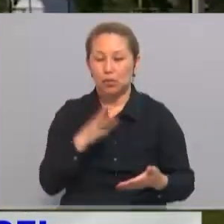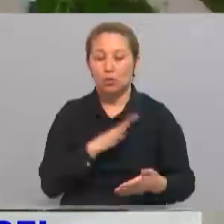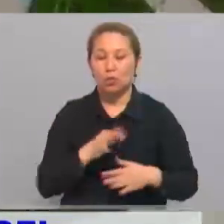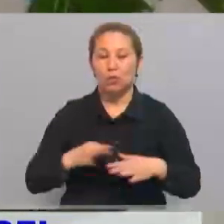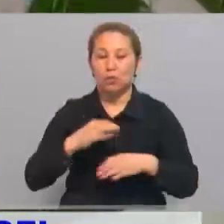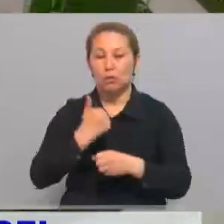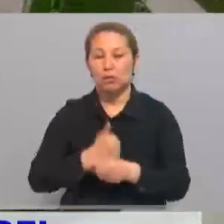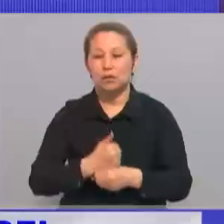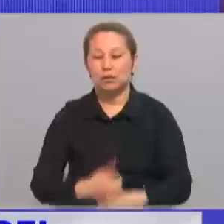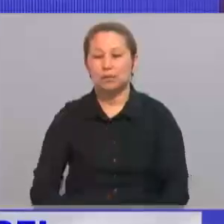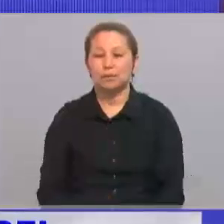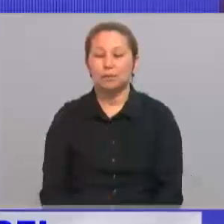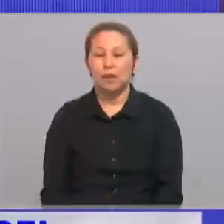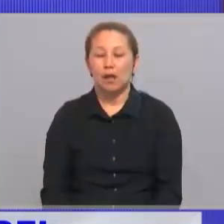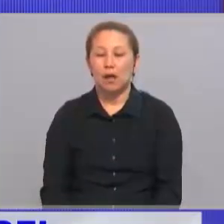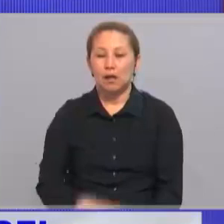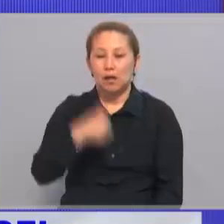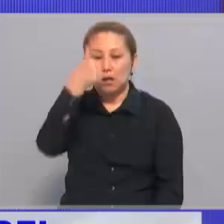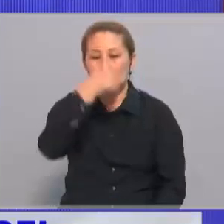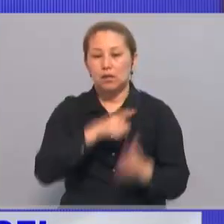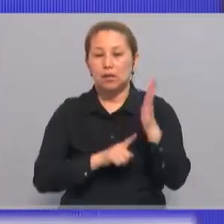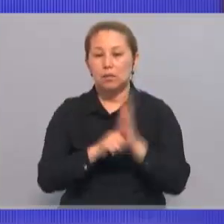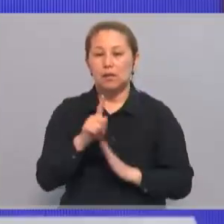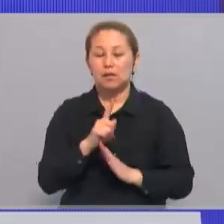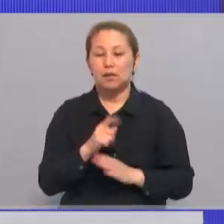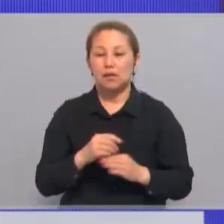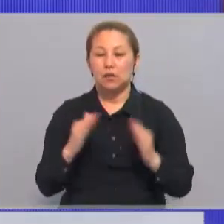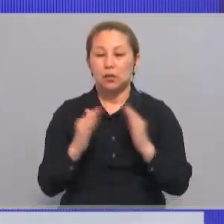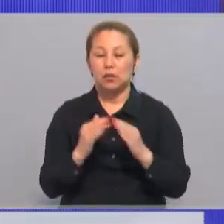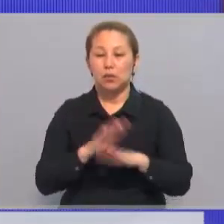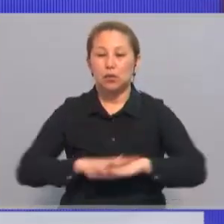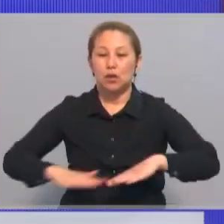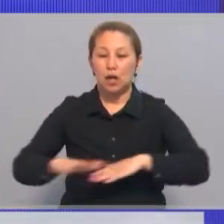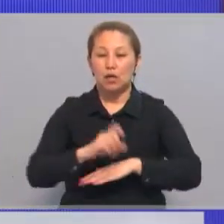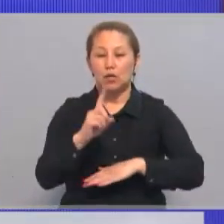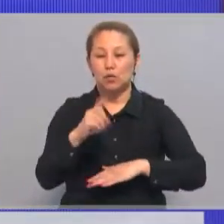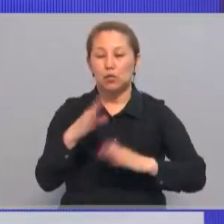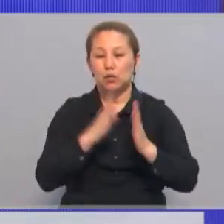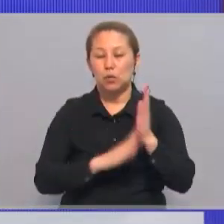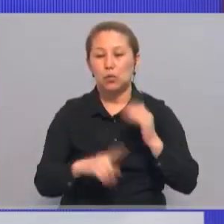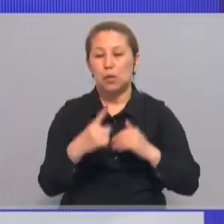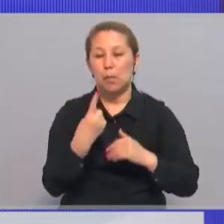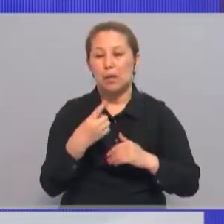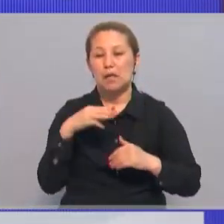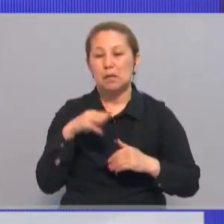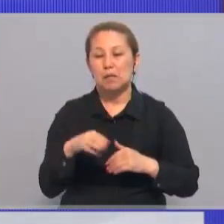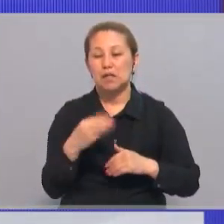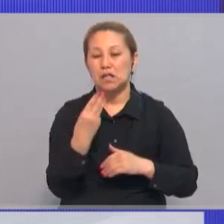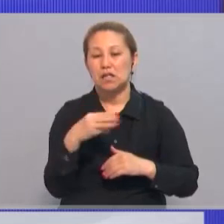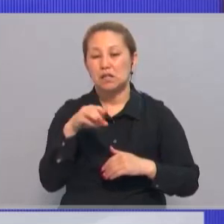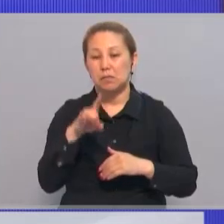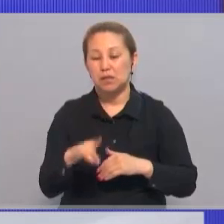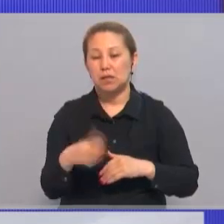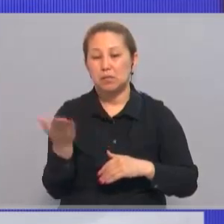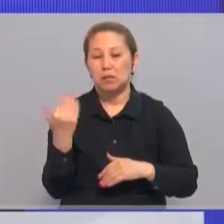өңір басшысы. Жыл басынан пайдалануға берілген тұрғын үйдің жалпы алаңы қазір 191 мың шаршы метр, былтырғы